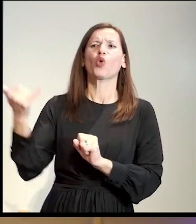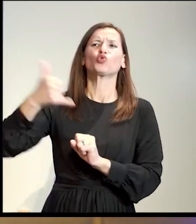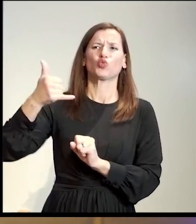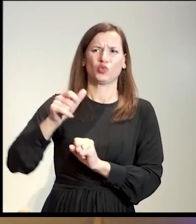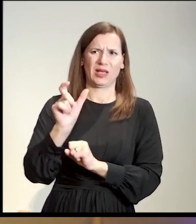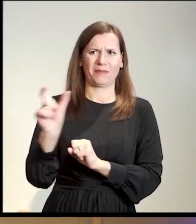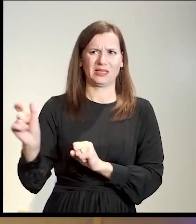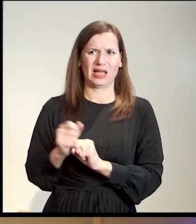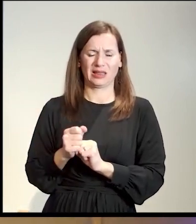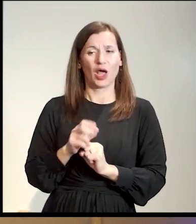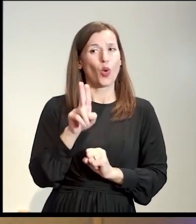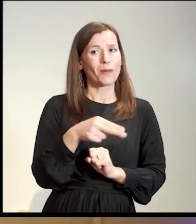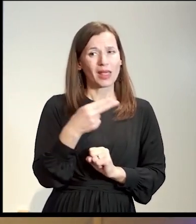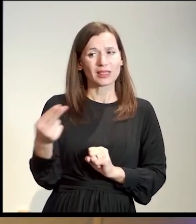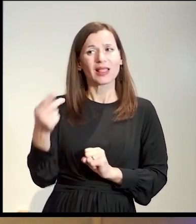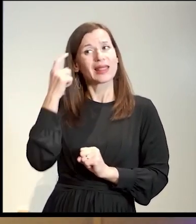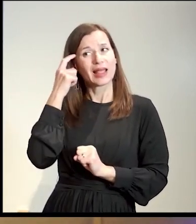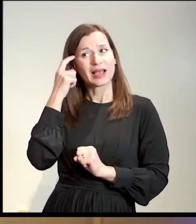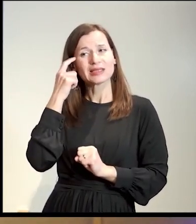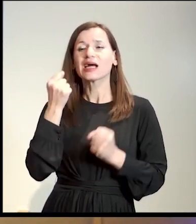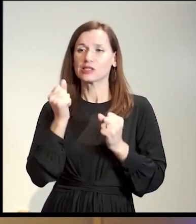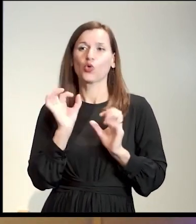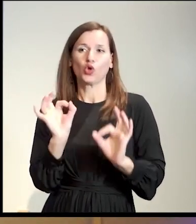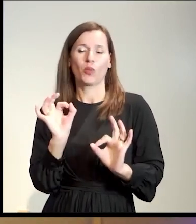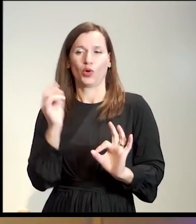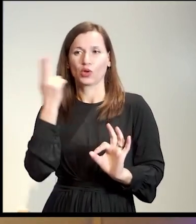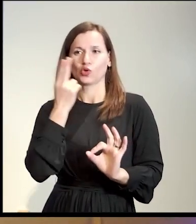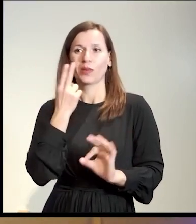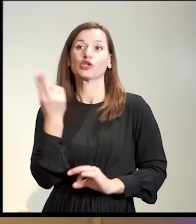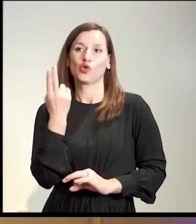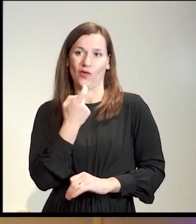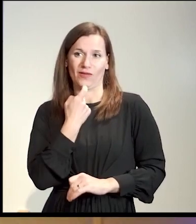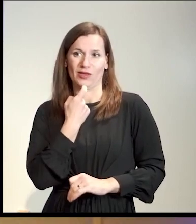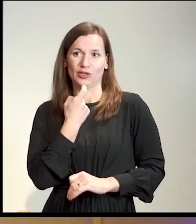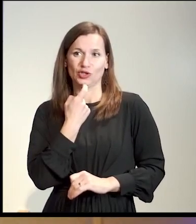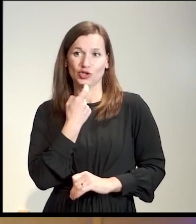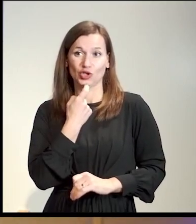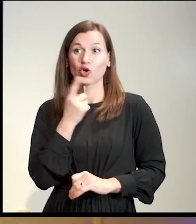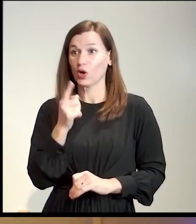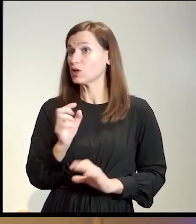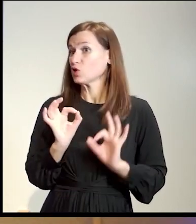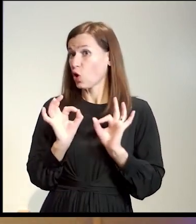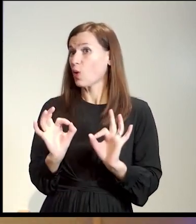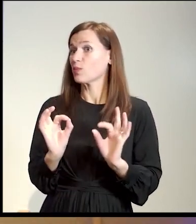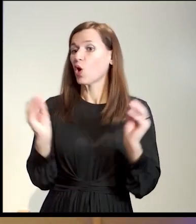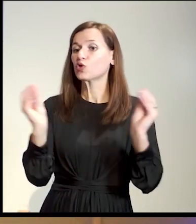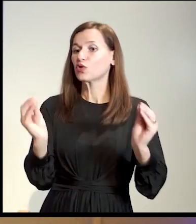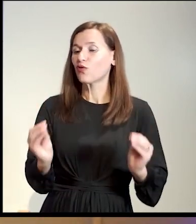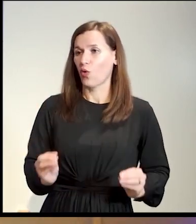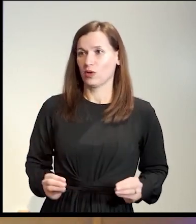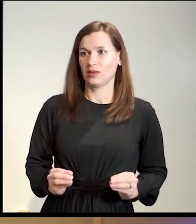zelo dobro razume slovenščino in jo tudi dobro tvori na več